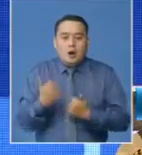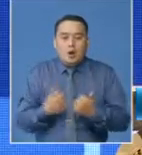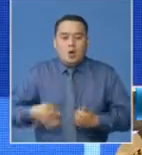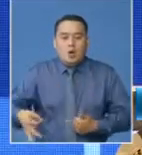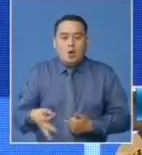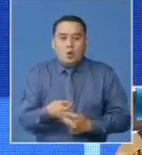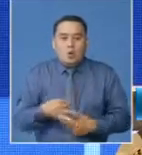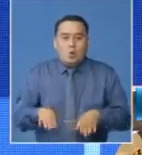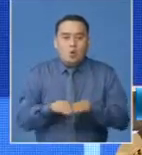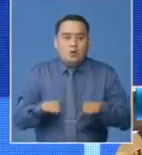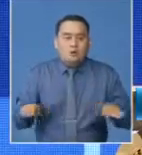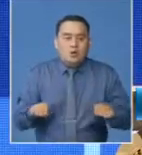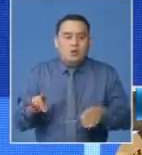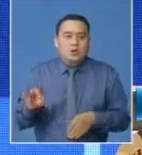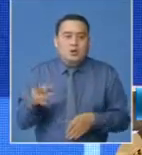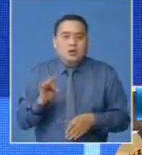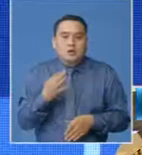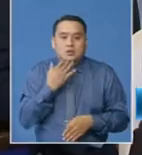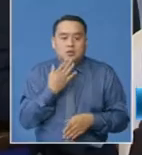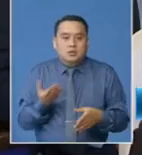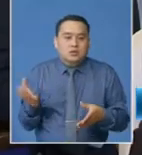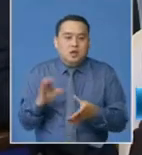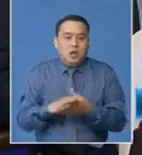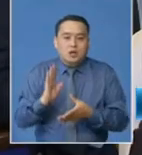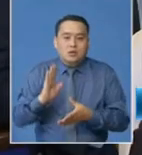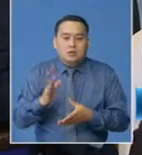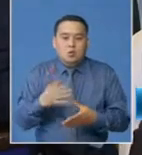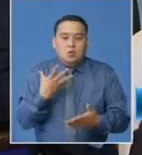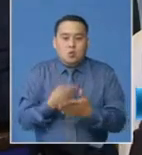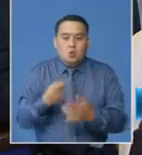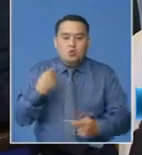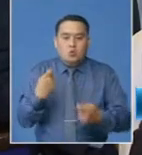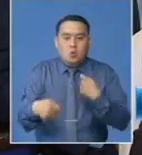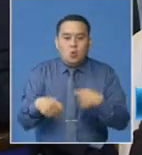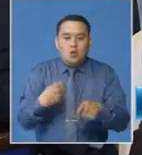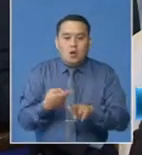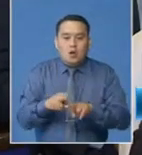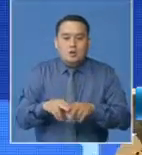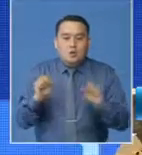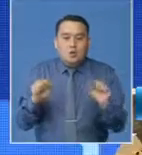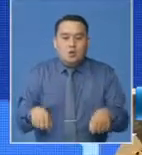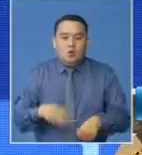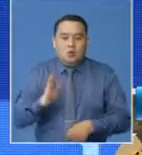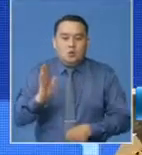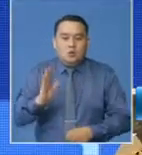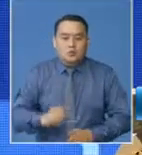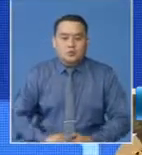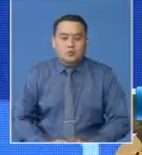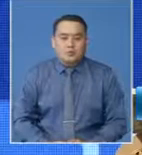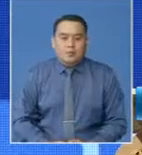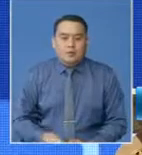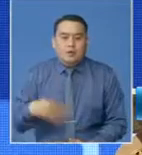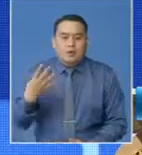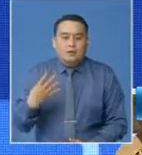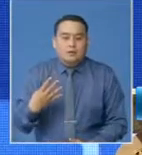облыс көлемінде ғана емес, республика мен шетелге де танылады. Өз өнімдерін танытып, кәсібін өркендетуге мүмкіндік алады. В области более 40